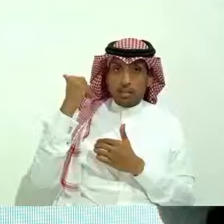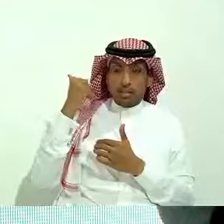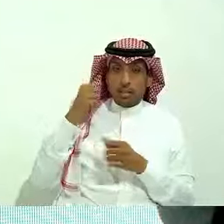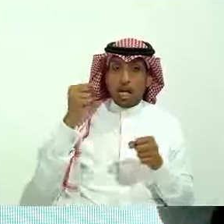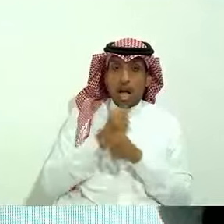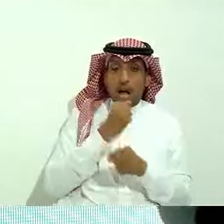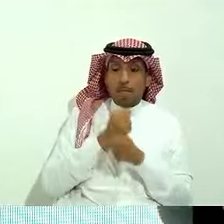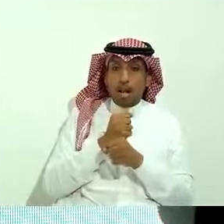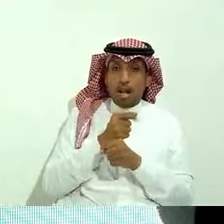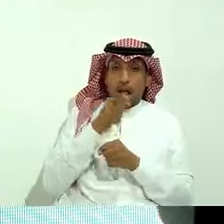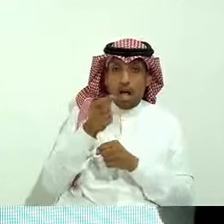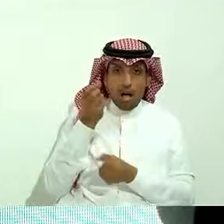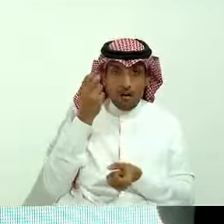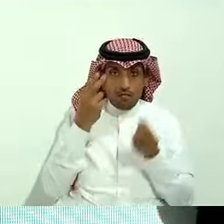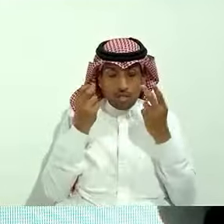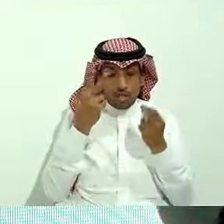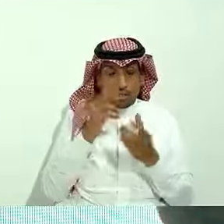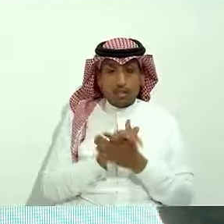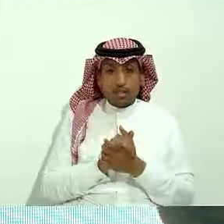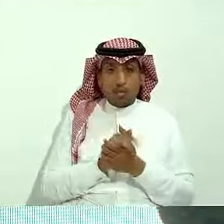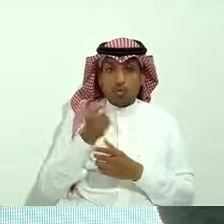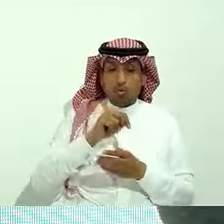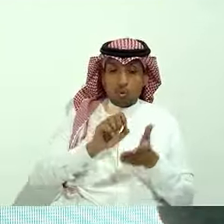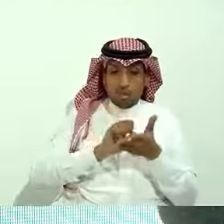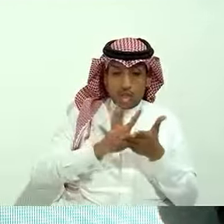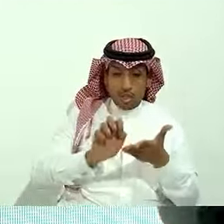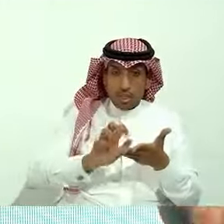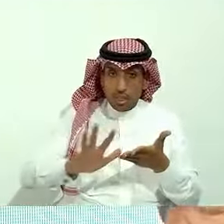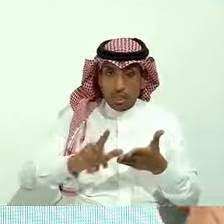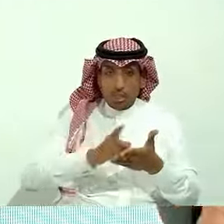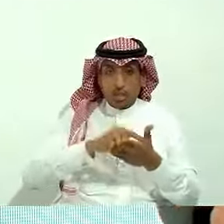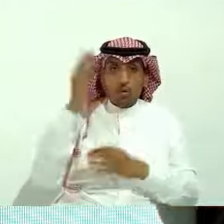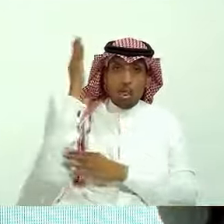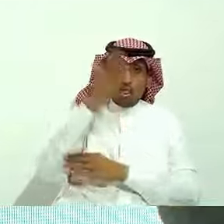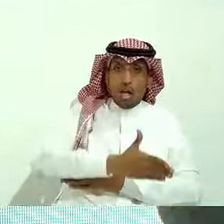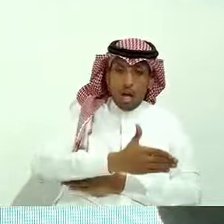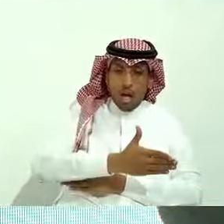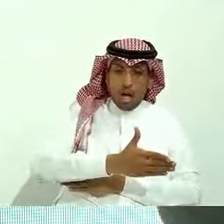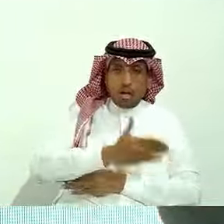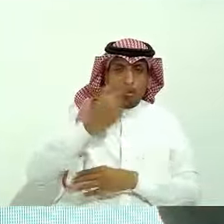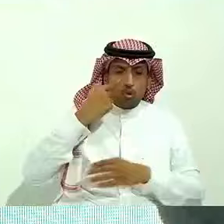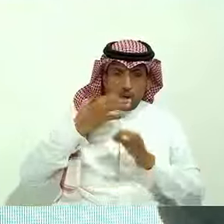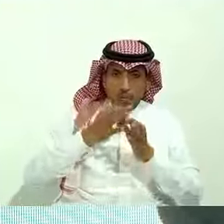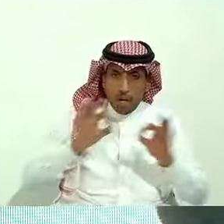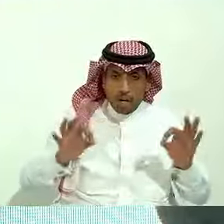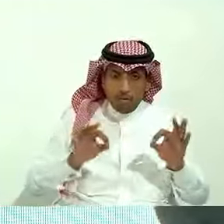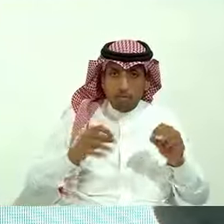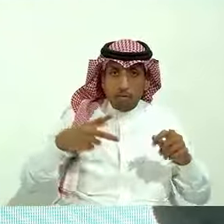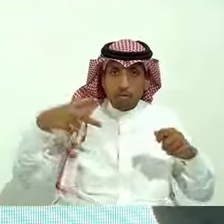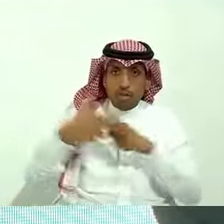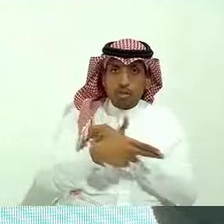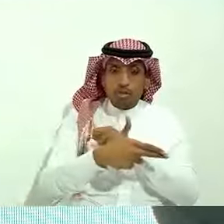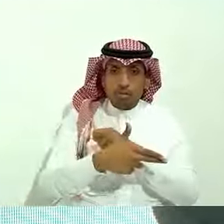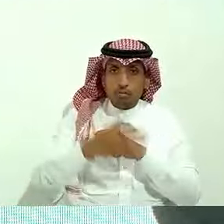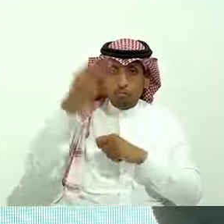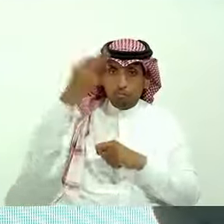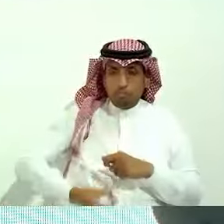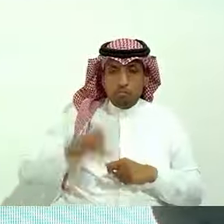يستخدمون الفتر والشبر والذراع ويقيسون ويقصون